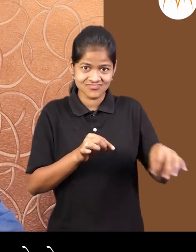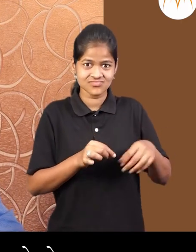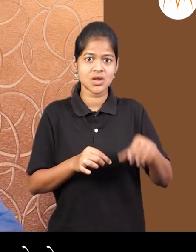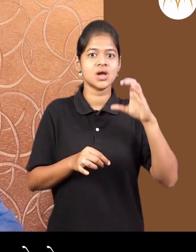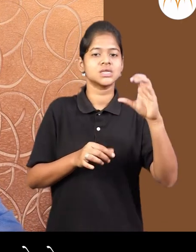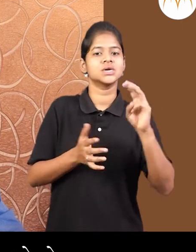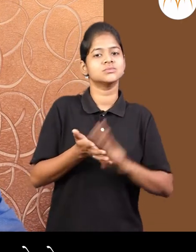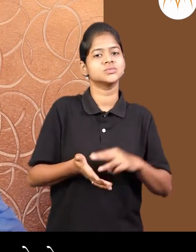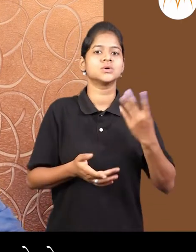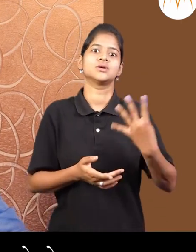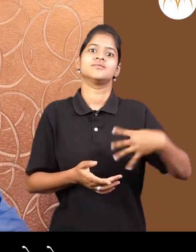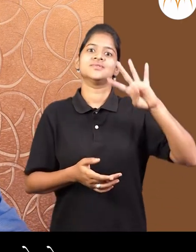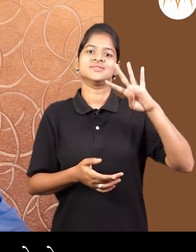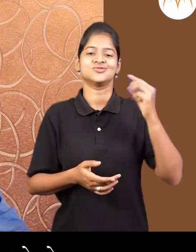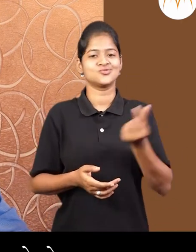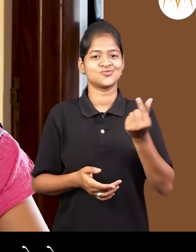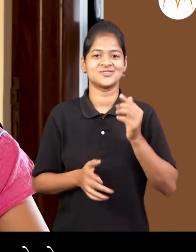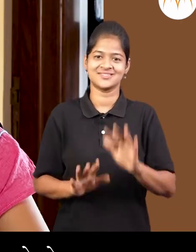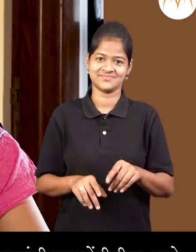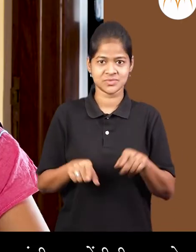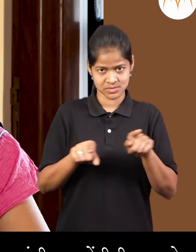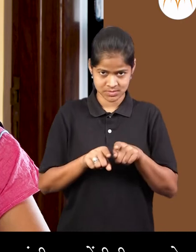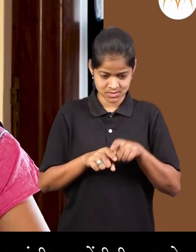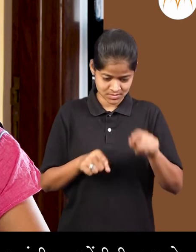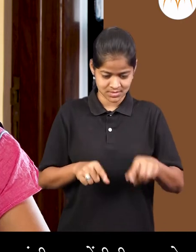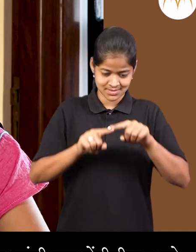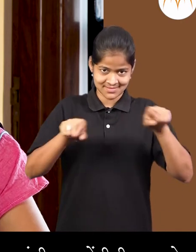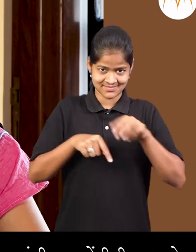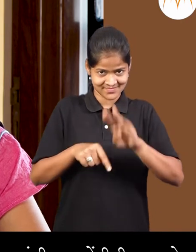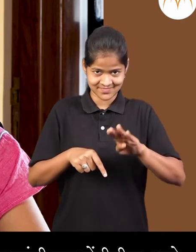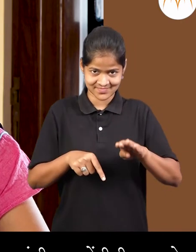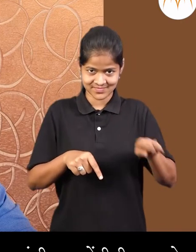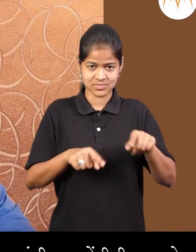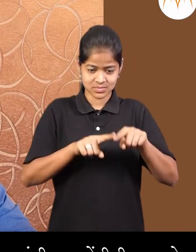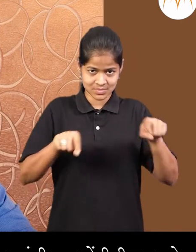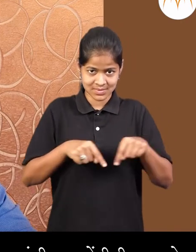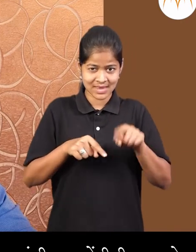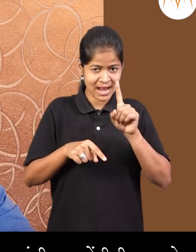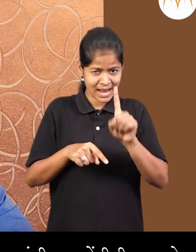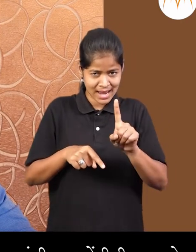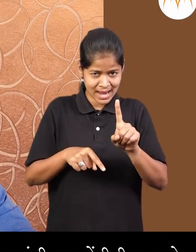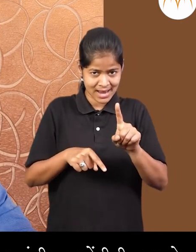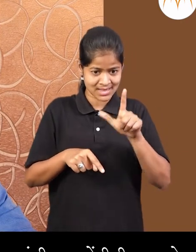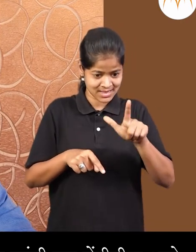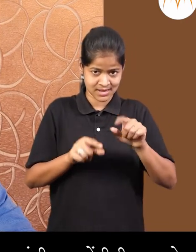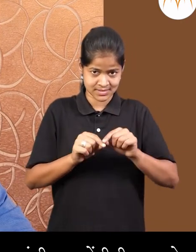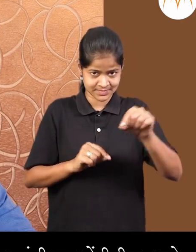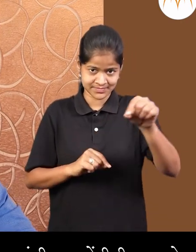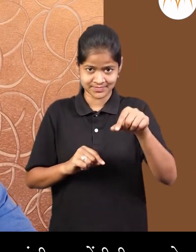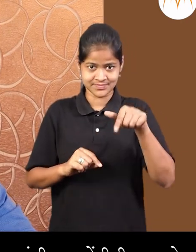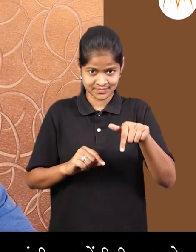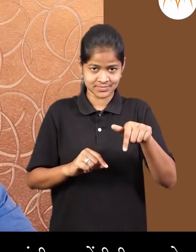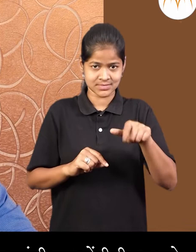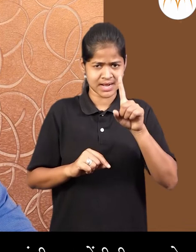क्षेत्रफळ हे चौरस सेंटीमीटर मध्ये मोजतात. म्हणजे बघ, हा एक चौरस तुकडा आहे, ठीक आहे? याची